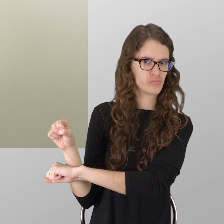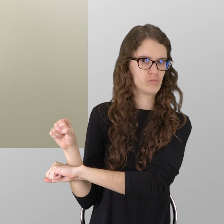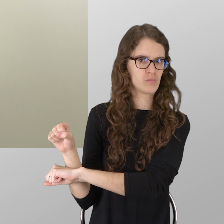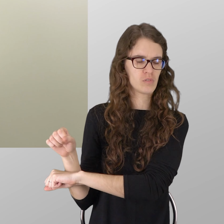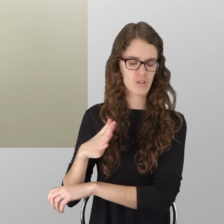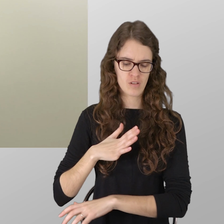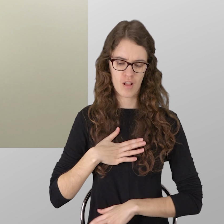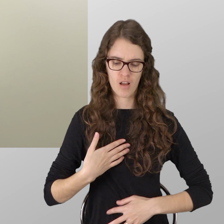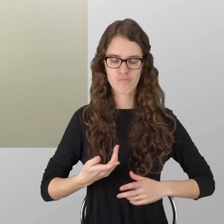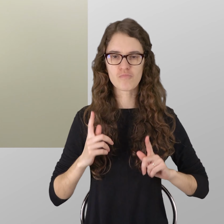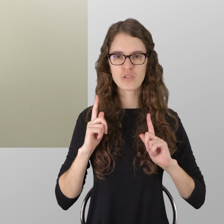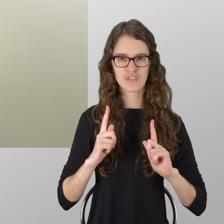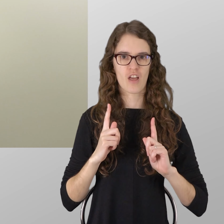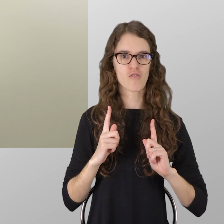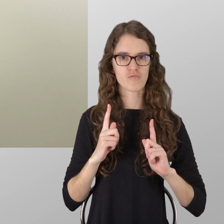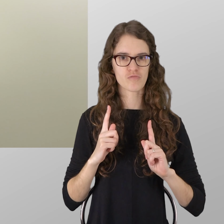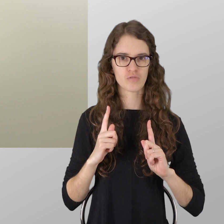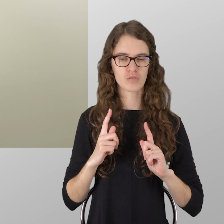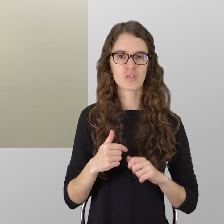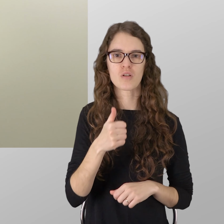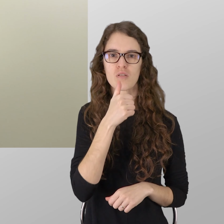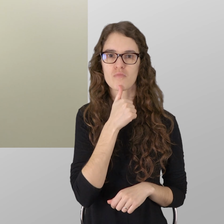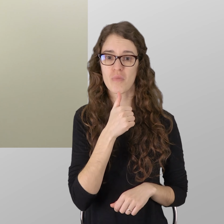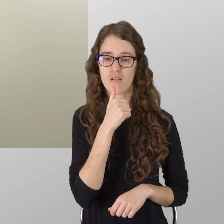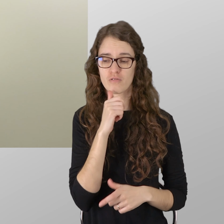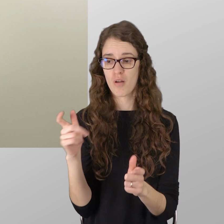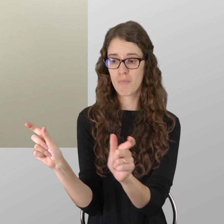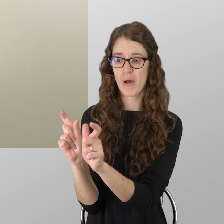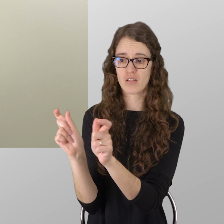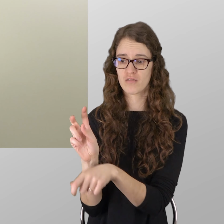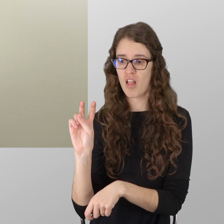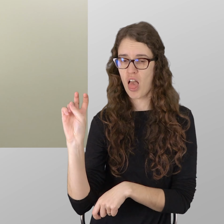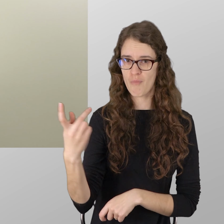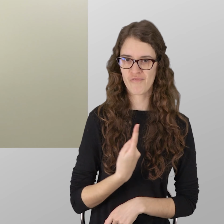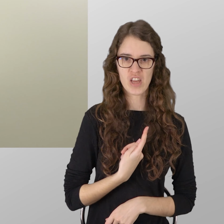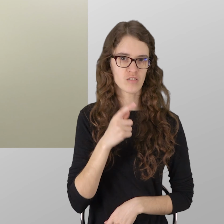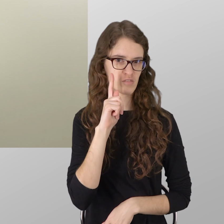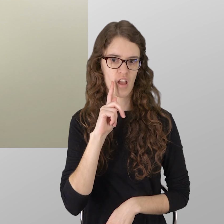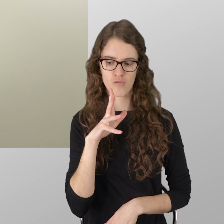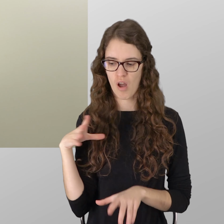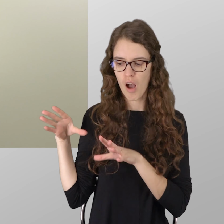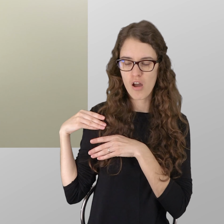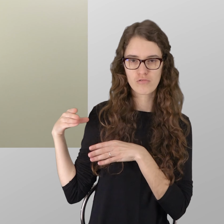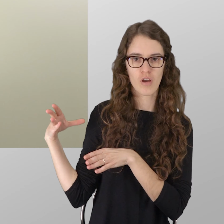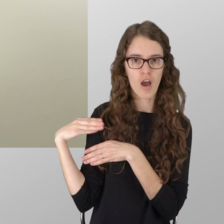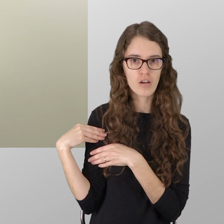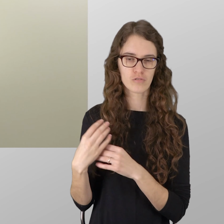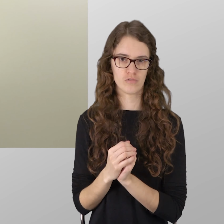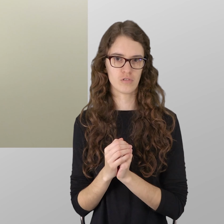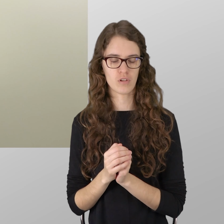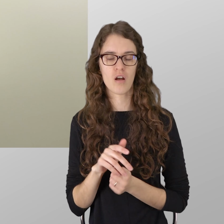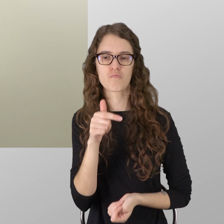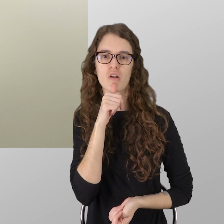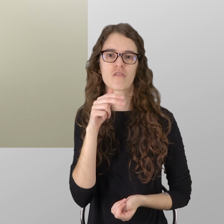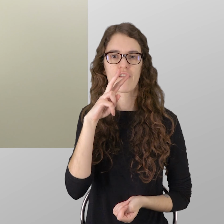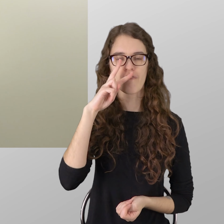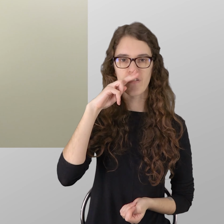saugumo siekiantį elgesį, taip vadinama, kad, pavyzdžiui, eiti į parduotuvę tik su kitu žmogumi, visą laik su savimi turėti